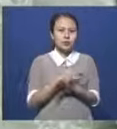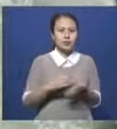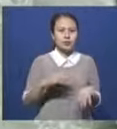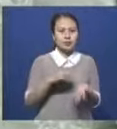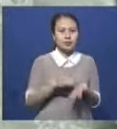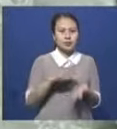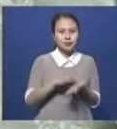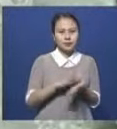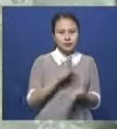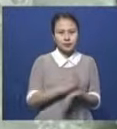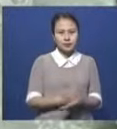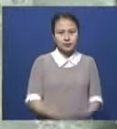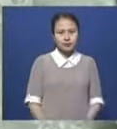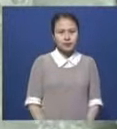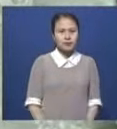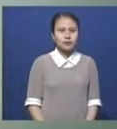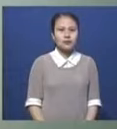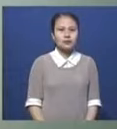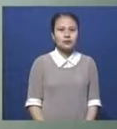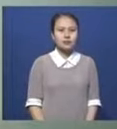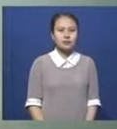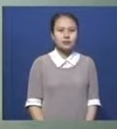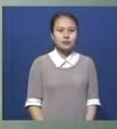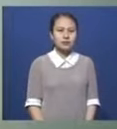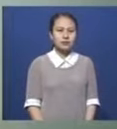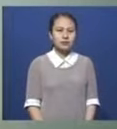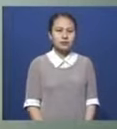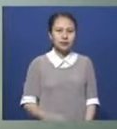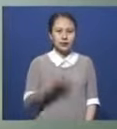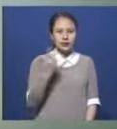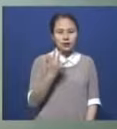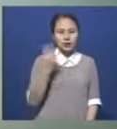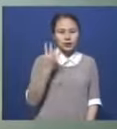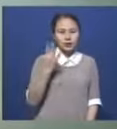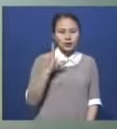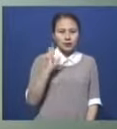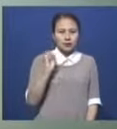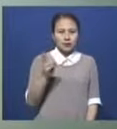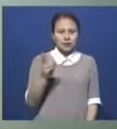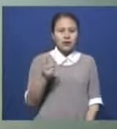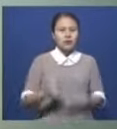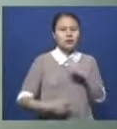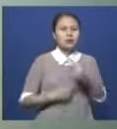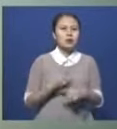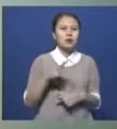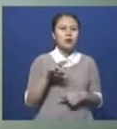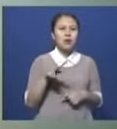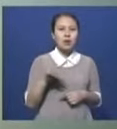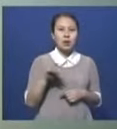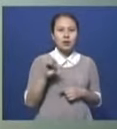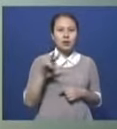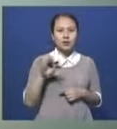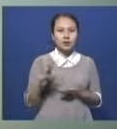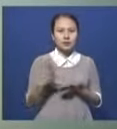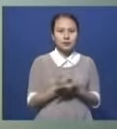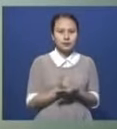қалпында сақталған. 3-4 ғасырлар біздің арамыздан бұрынғы палеолит кезінде табылған петроглифтерде